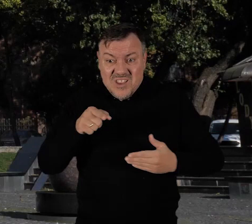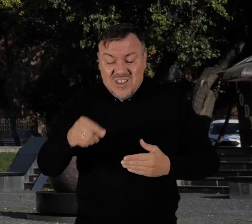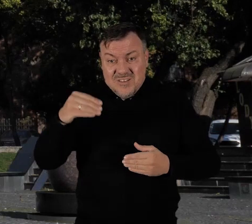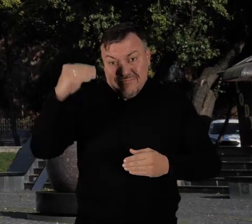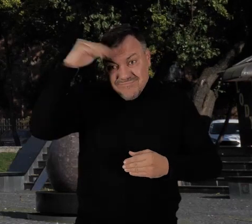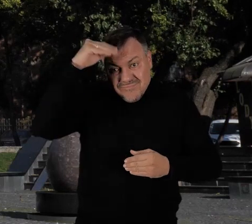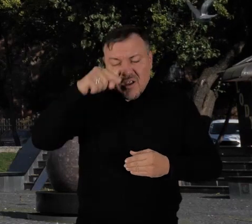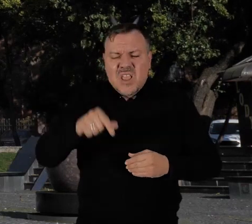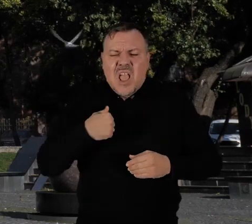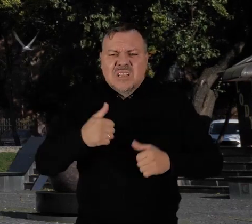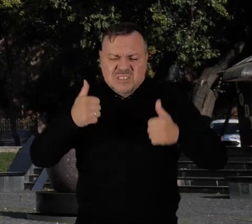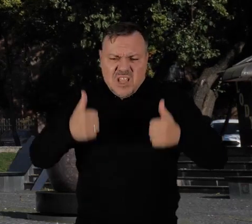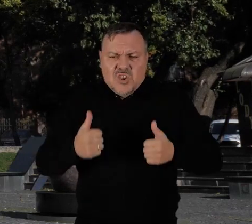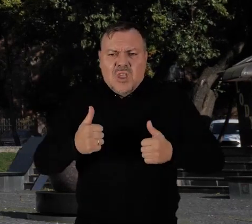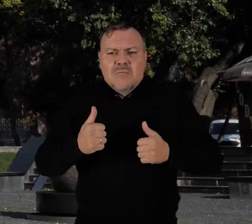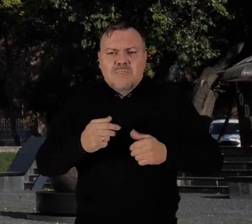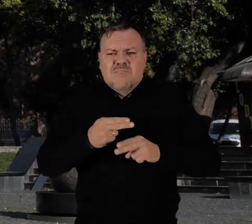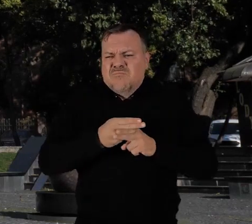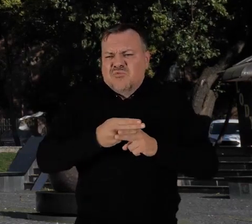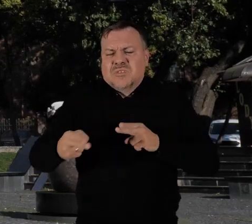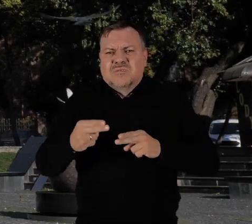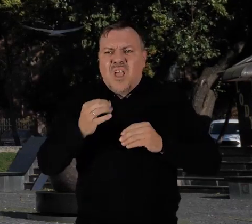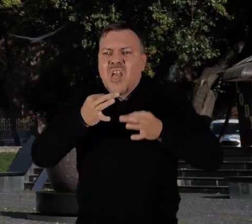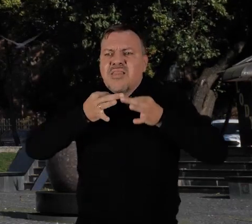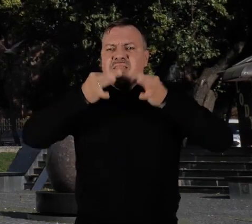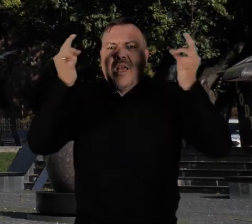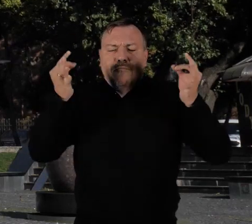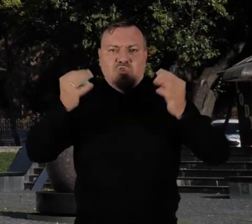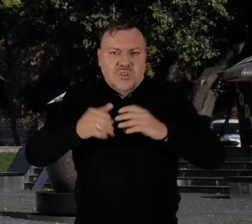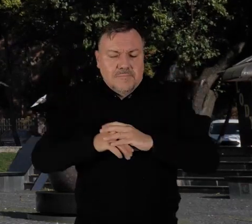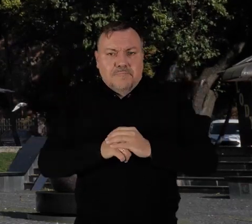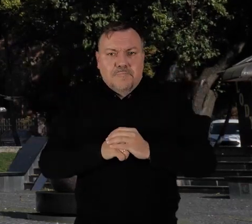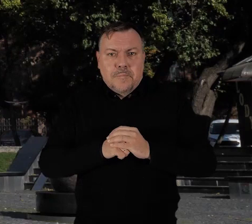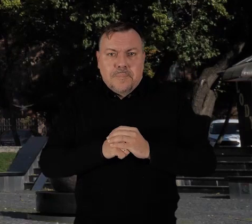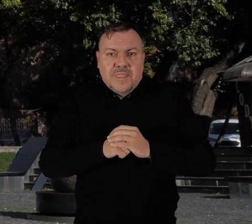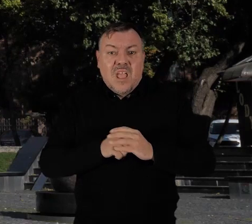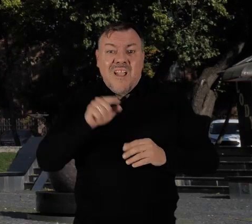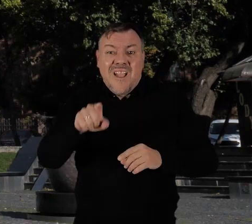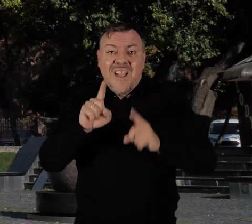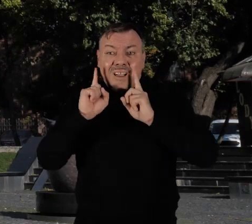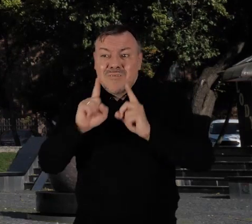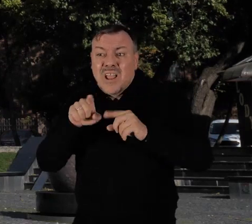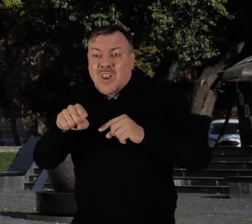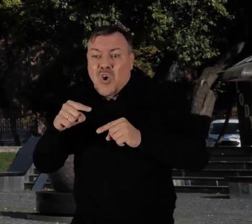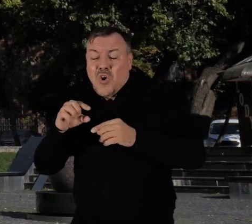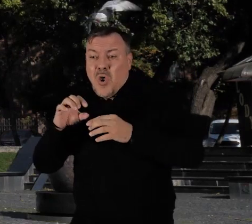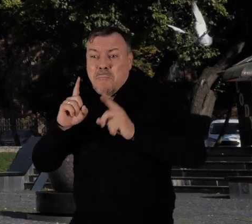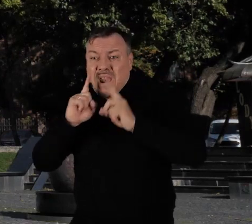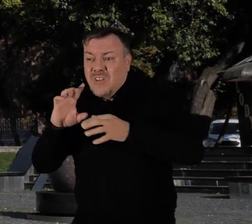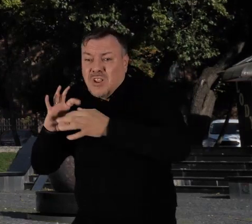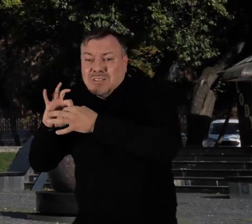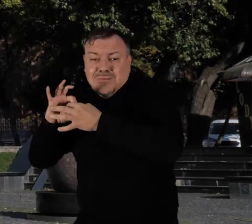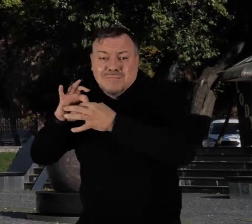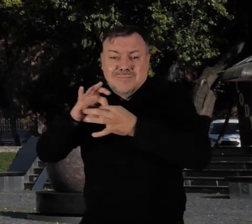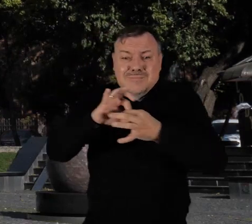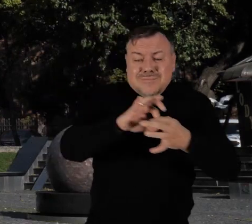lepszym. Przestawanie z prawdą, choćby znajdowała się ona gdzieś na horyzoncie jako granica długiego ciągu wspólnych wysiłków